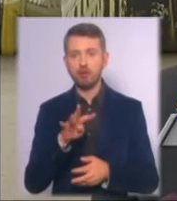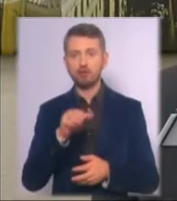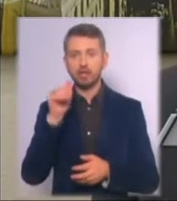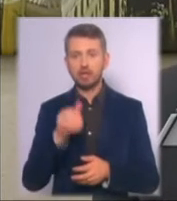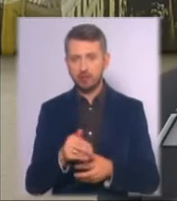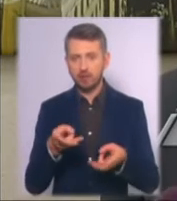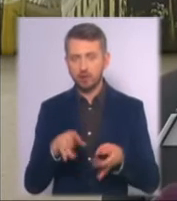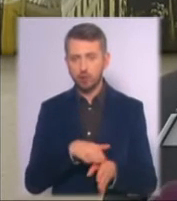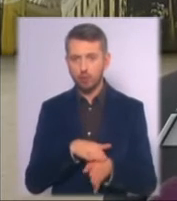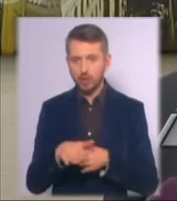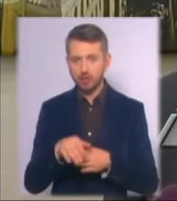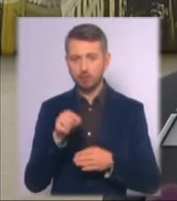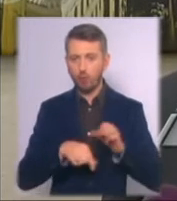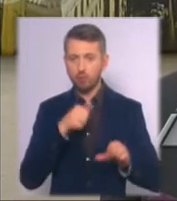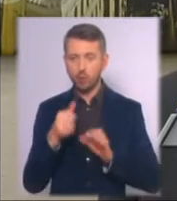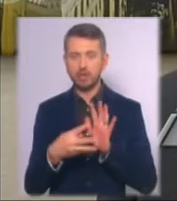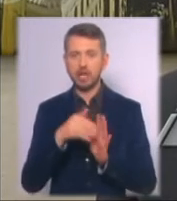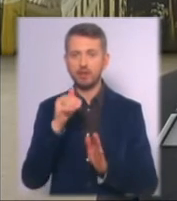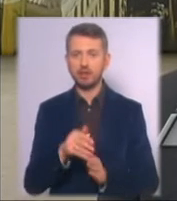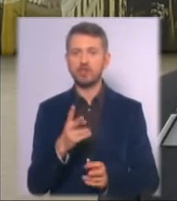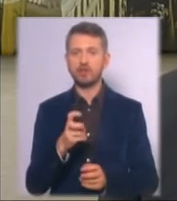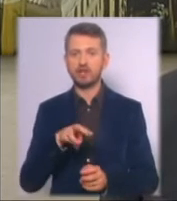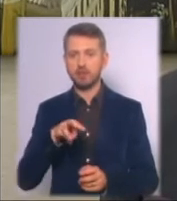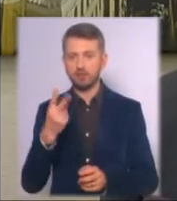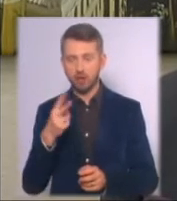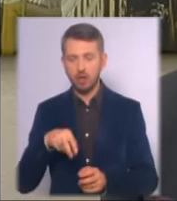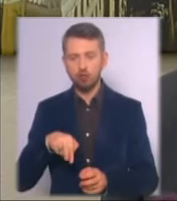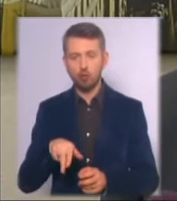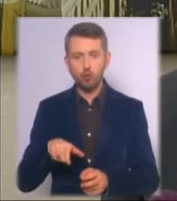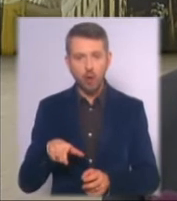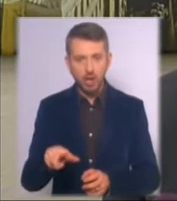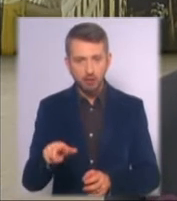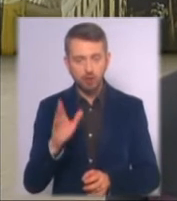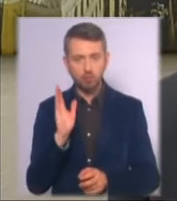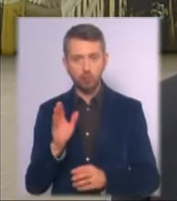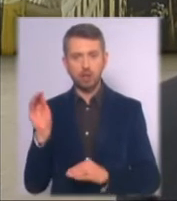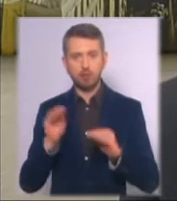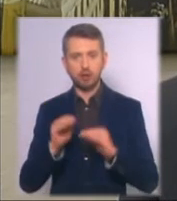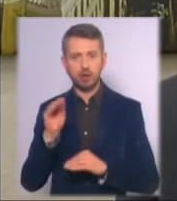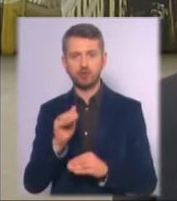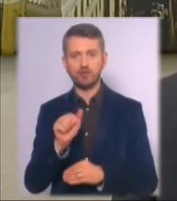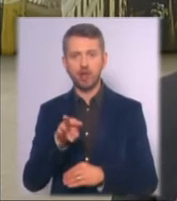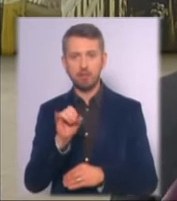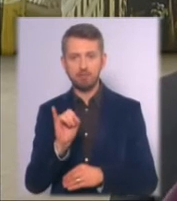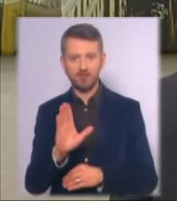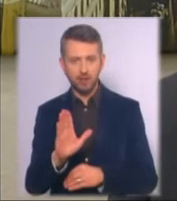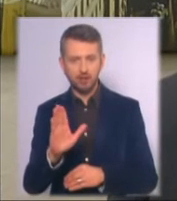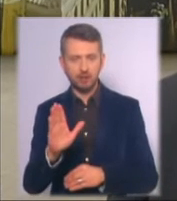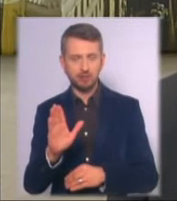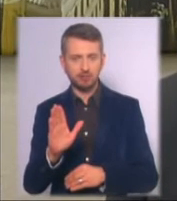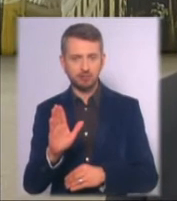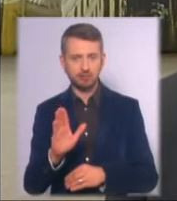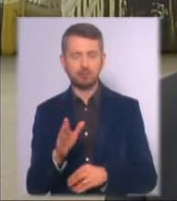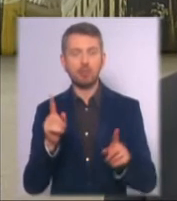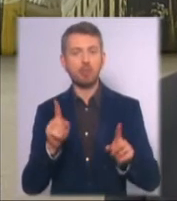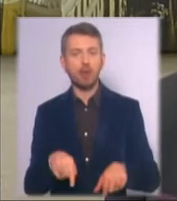цьому році. Це 9200 квадратних метрів тротуарів, це буде монтаж ФЕМІ. Також йде